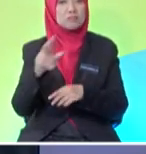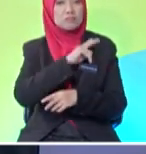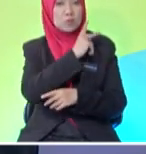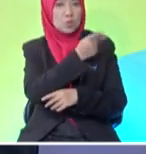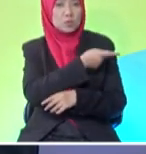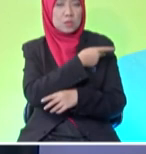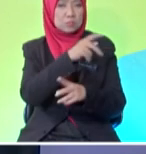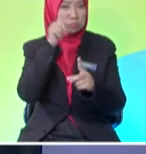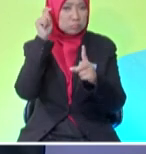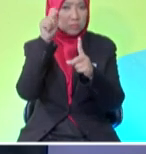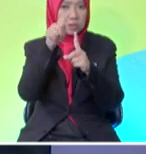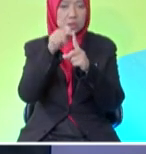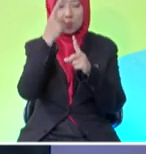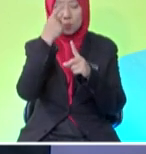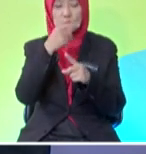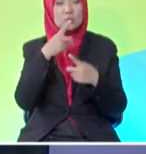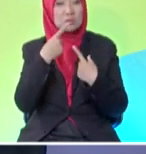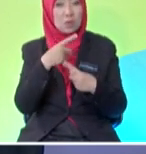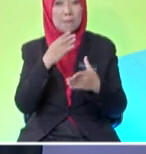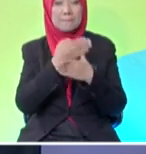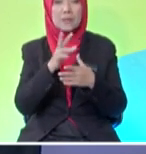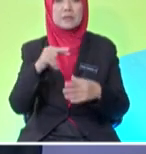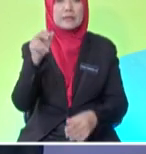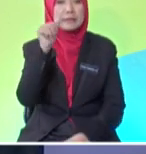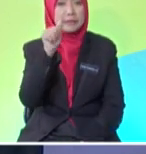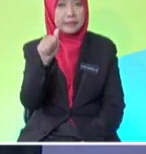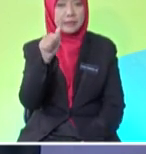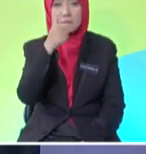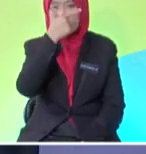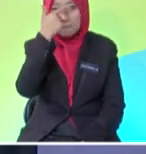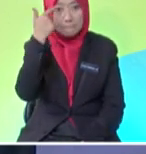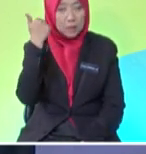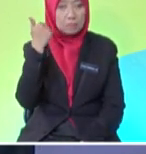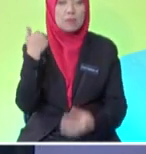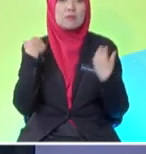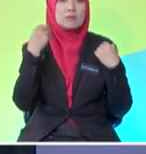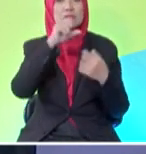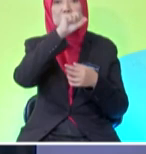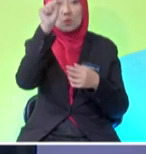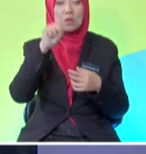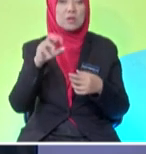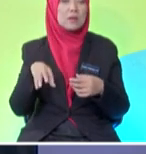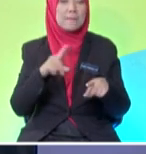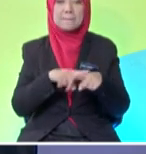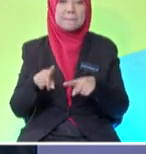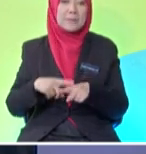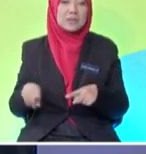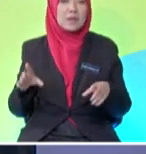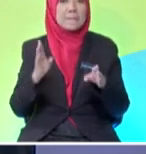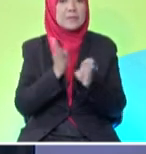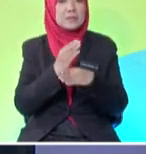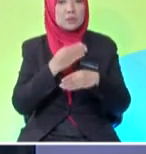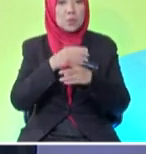menjawab Soalnya di bagian e karena di bagian E ini terdiri dari pada soal yang berbagai bentuk atau begitu pakai sebagai